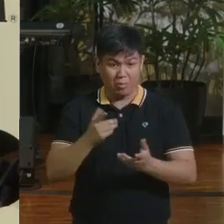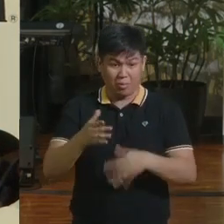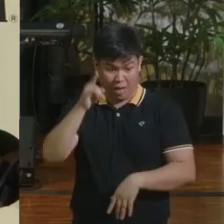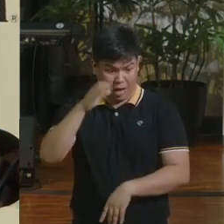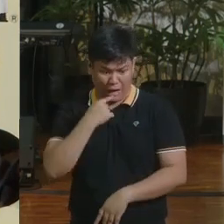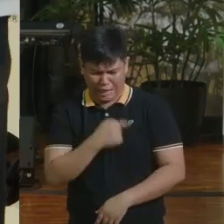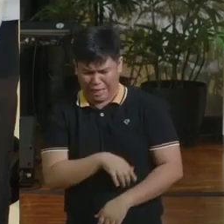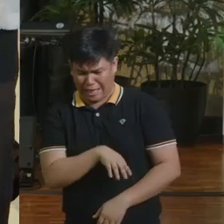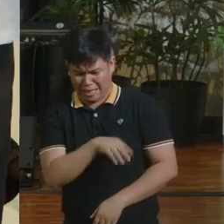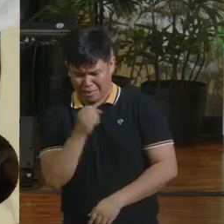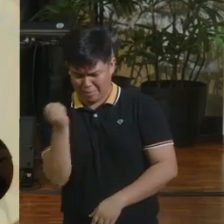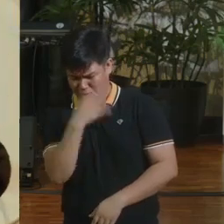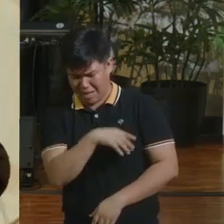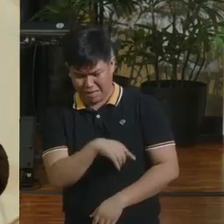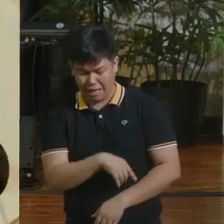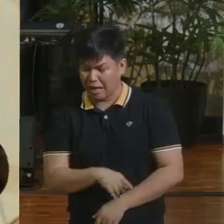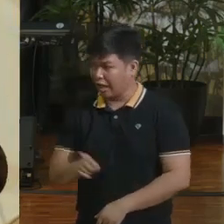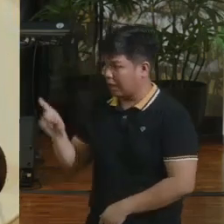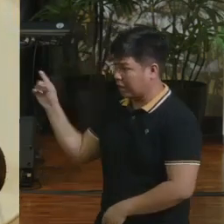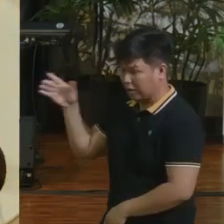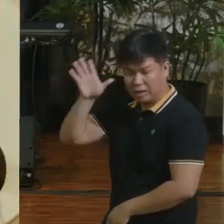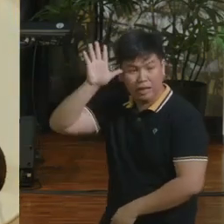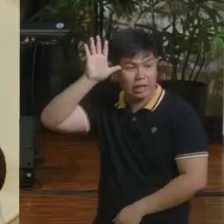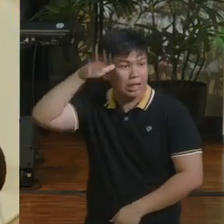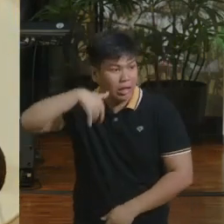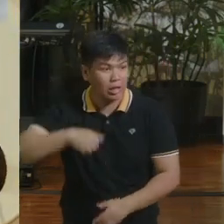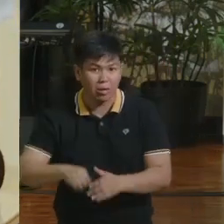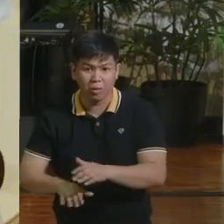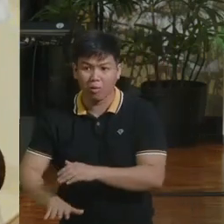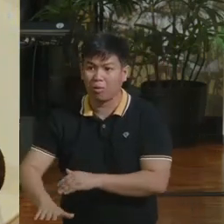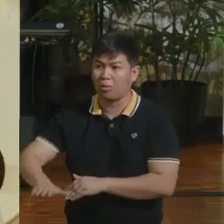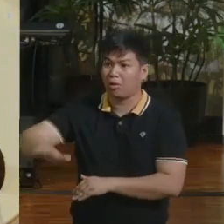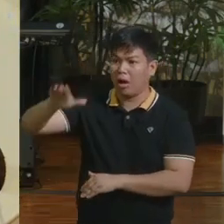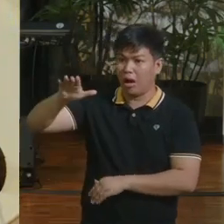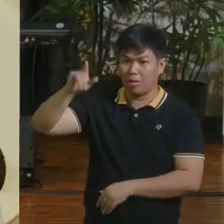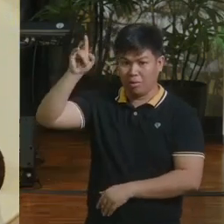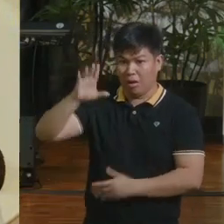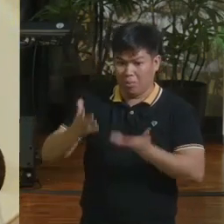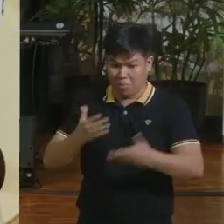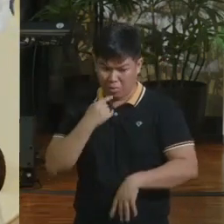lalo pa nung lumaki ako at naging swail. Ay lalo na wag na lang ito.